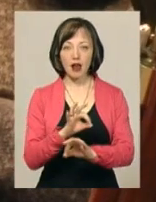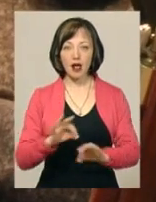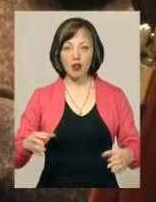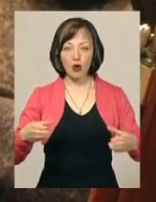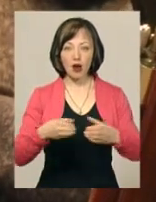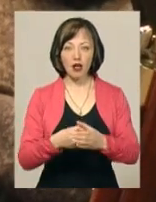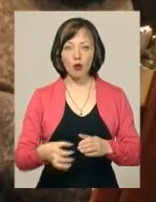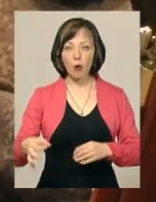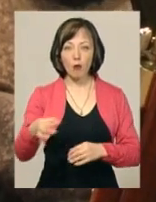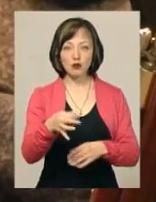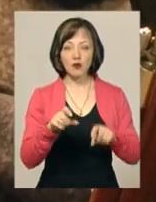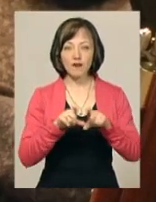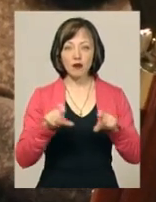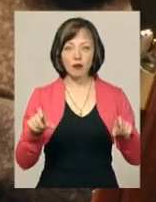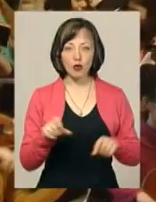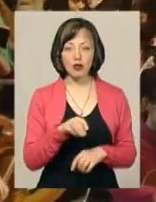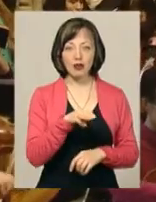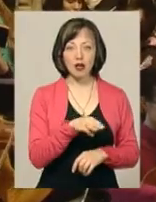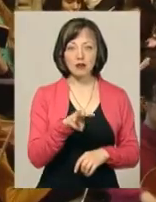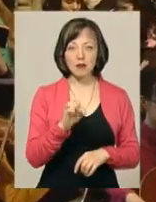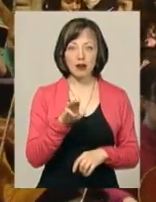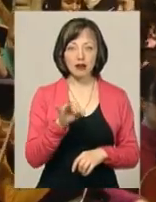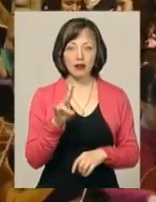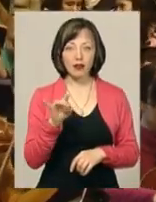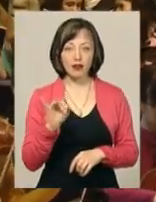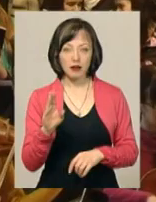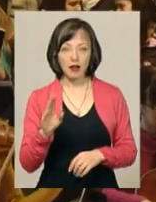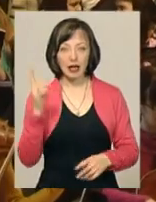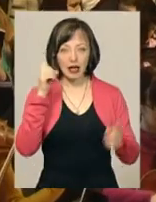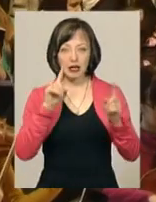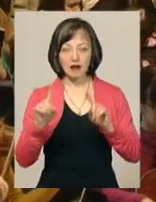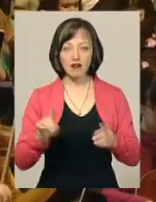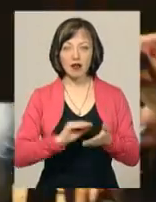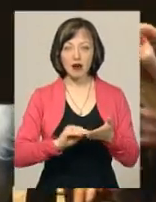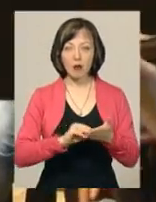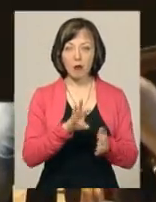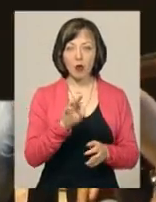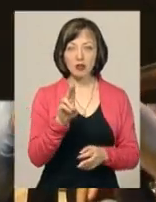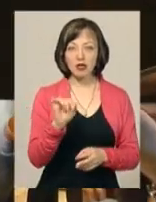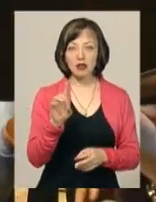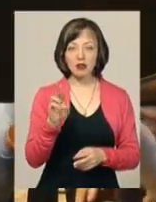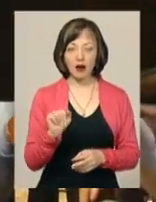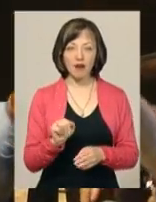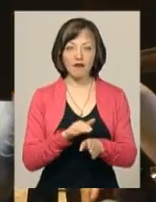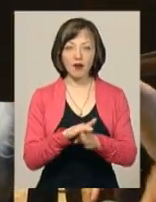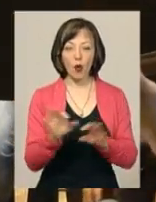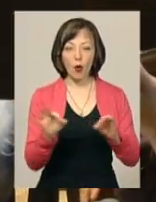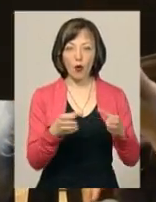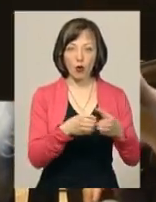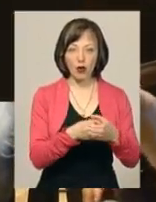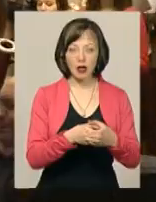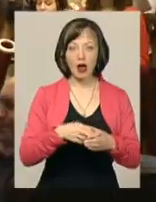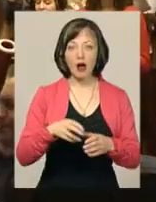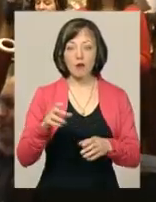оркестру обласної філармонії Тарас Мартиник. Твір Моцарта виконують муніципальний камерний хор, симфонічний оркестр, хор музичного